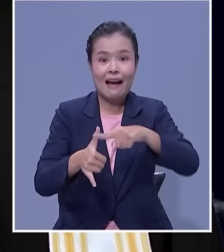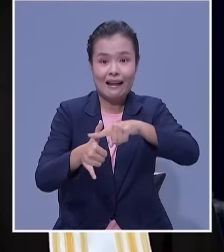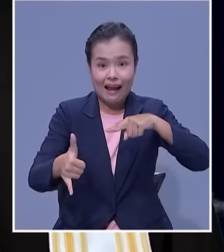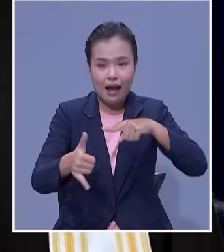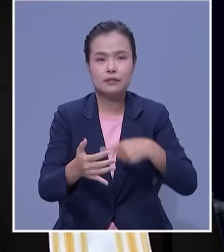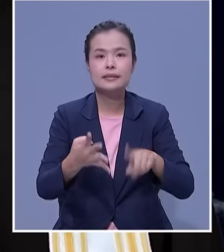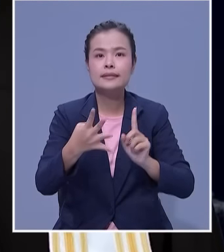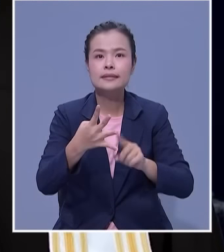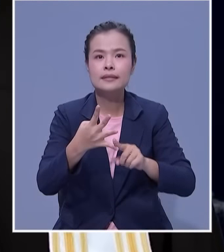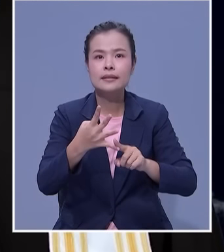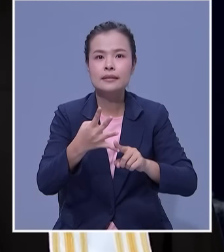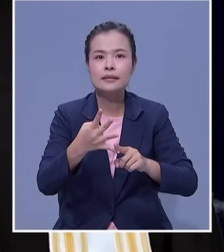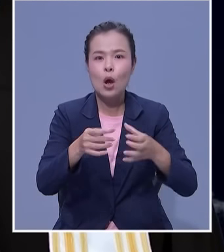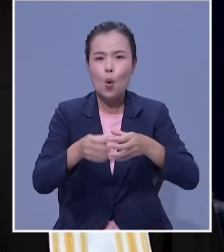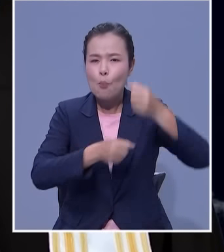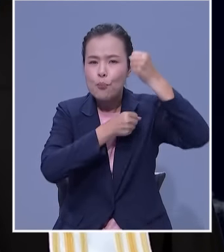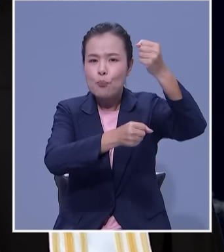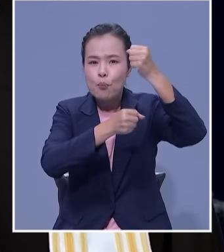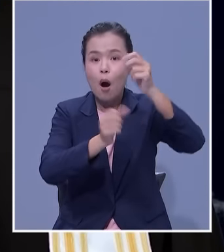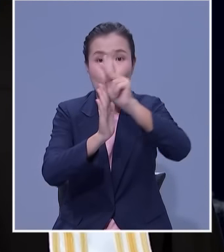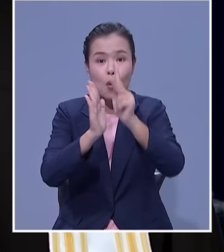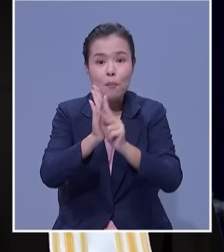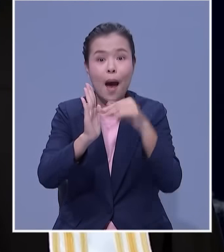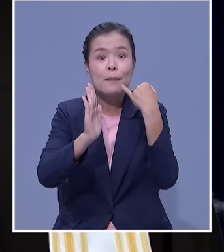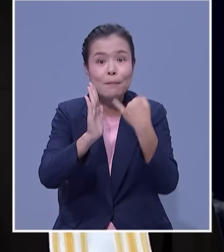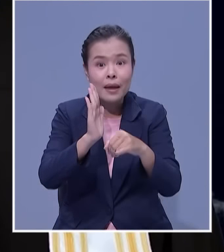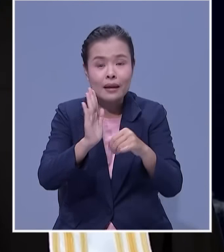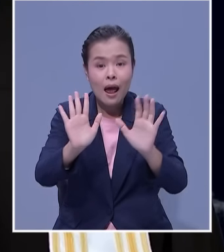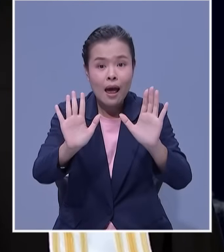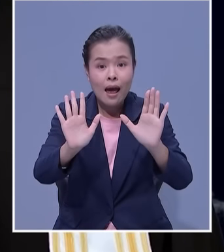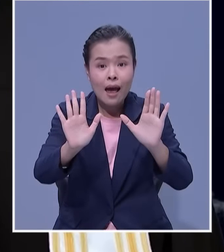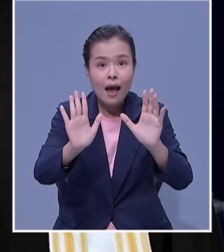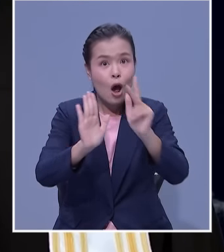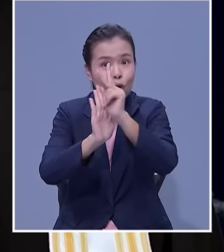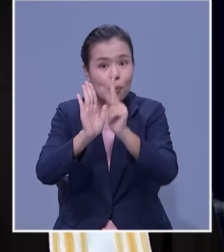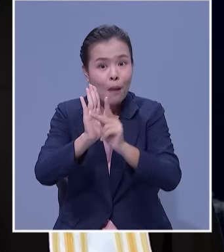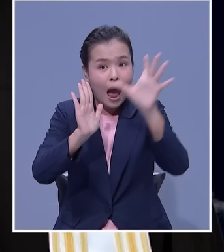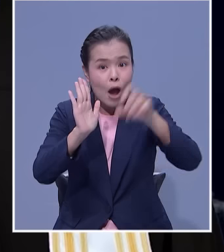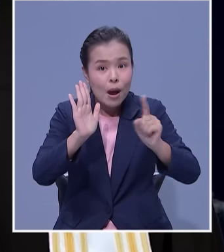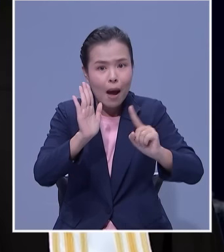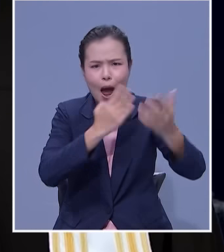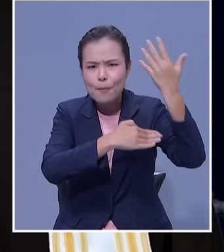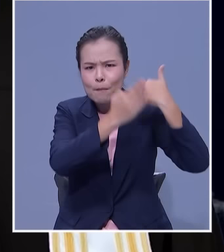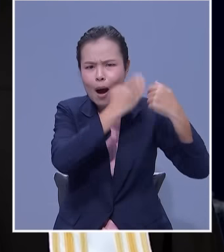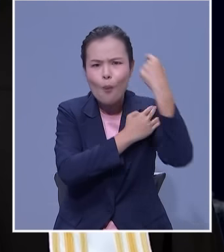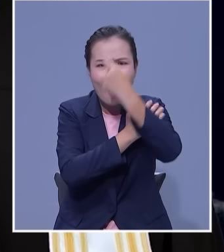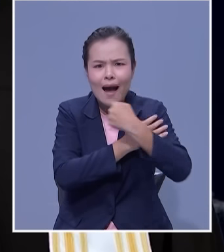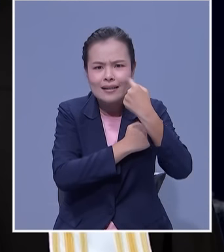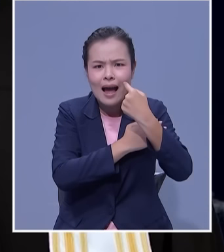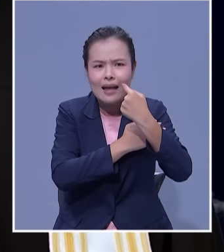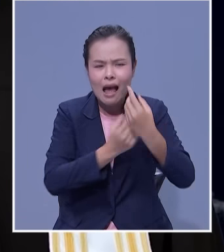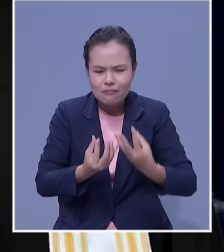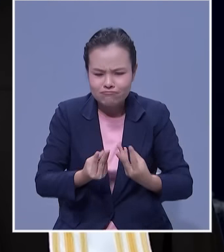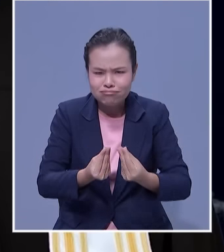4ชุมนุมผิดกฎหมายเดี๋ยวนะอันนี้อาจารย์เดชาเอามาจากข้อกฎหมายหรือเอามาจากประวัติใครถึงขั้นลงราย